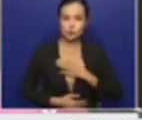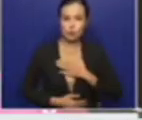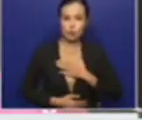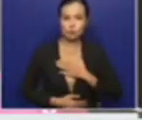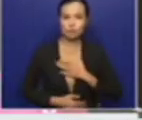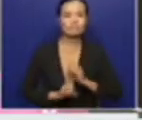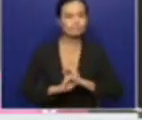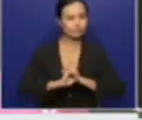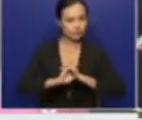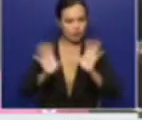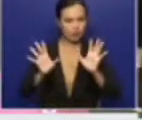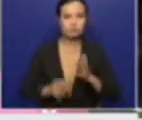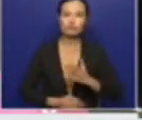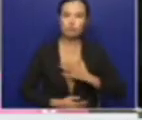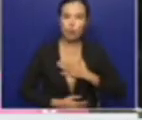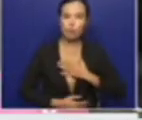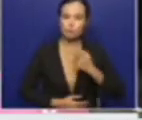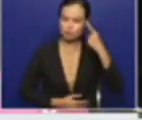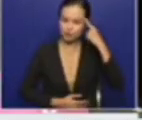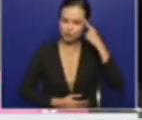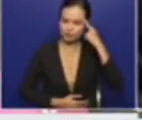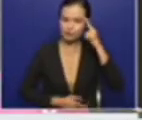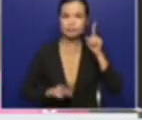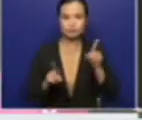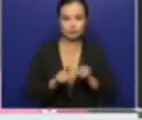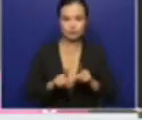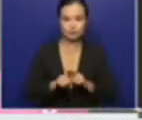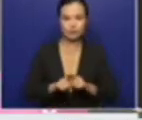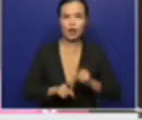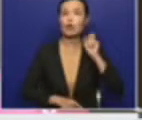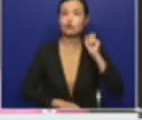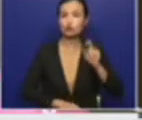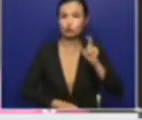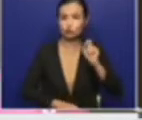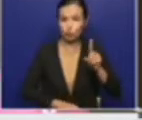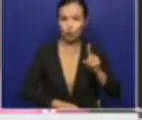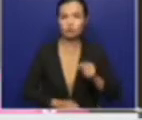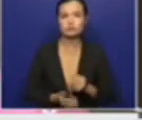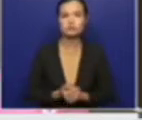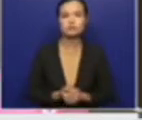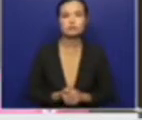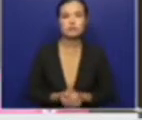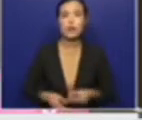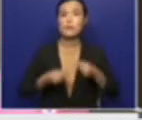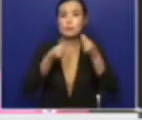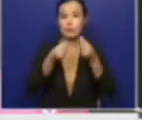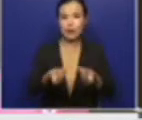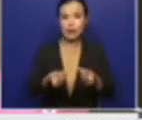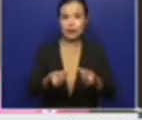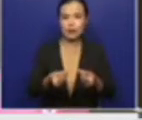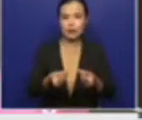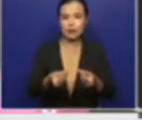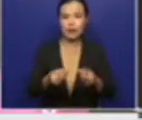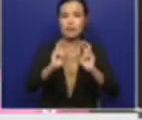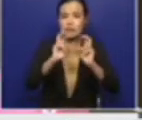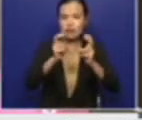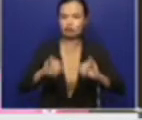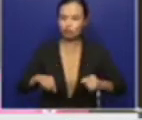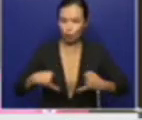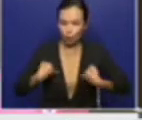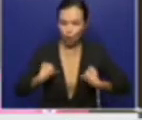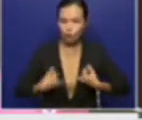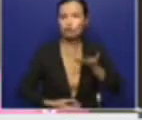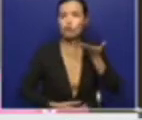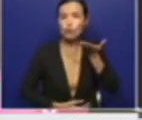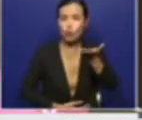ยันว่าผมยังเห็นด้วยมันเป็นเรื่องด่วนต้องส่งไปให้เจ้าของเรื่องที่เขาเรียก